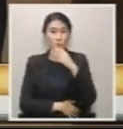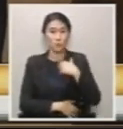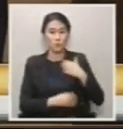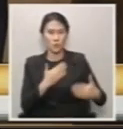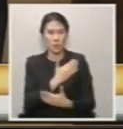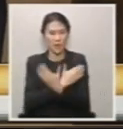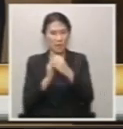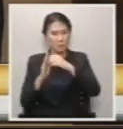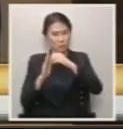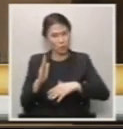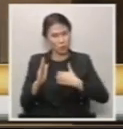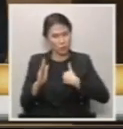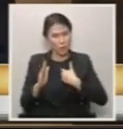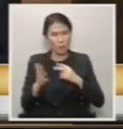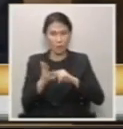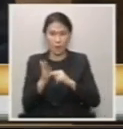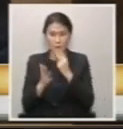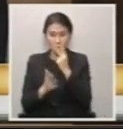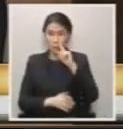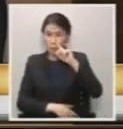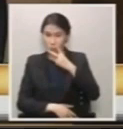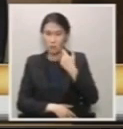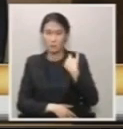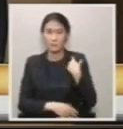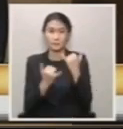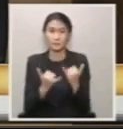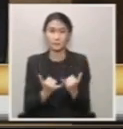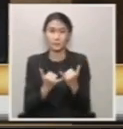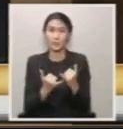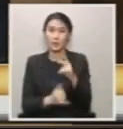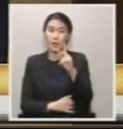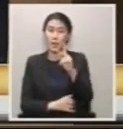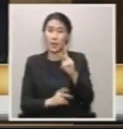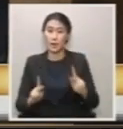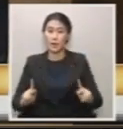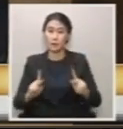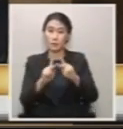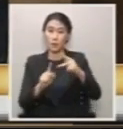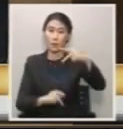ไปนะครับเพราะว่าวันนี้กระทรวงการพัฒนาสังคมนั้น